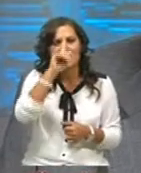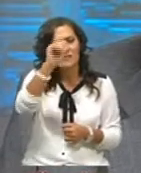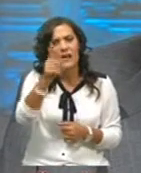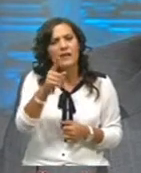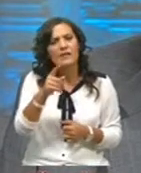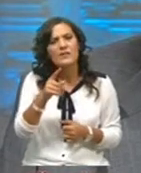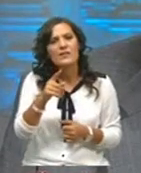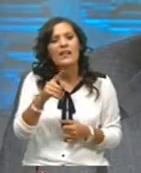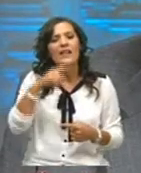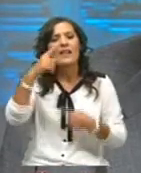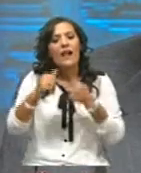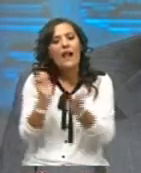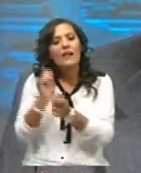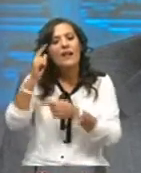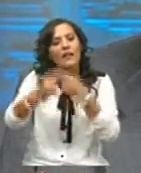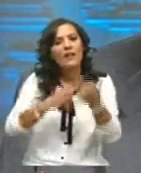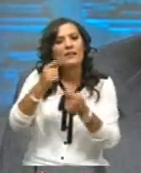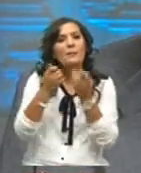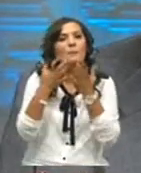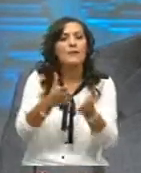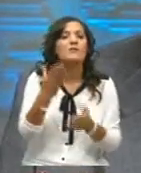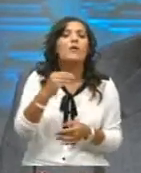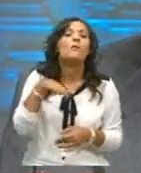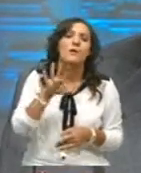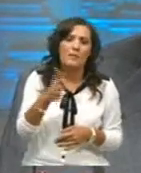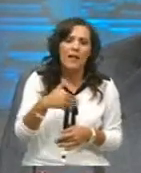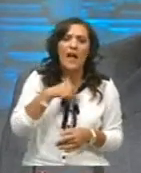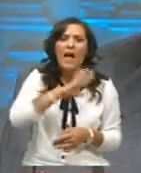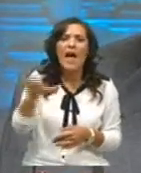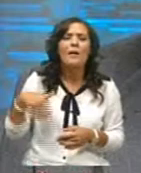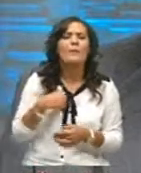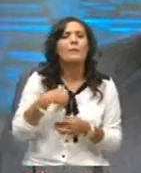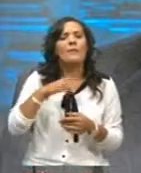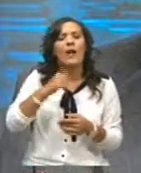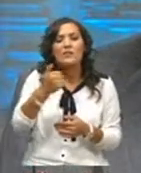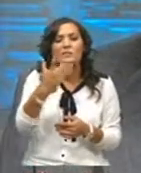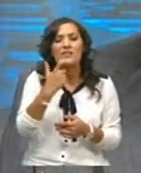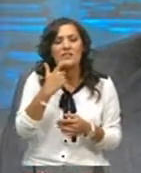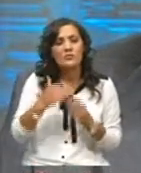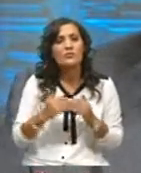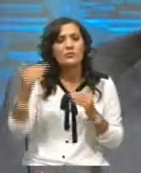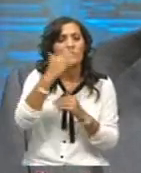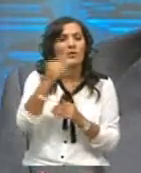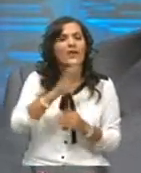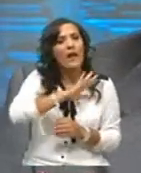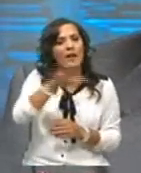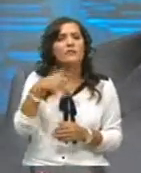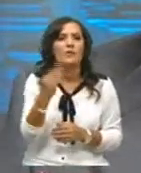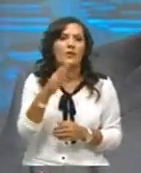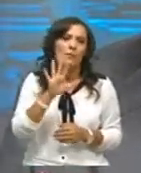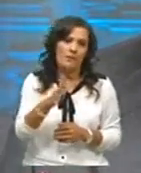sadece genetik miras olmayabilir hepimizde Herkes 65 yaşın üzerinde olan herkese